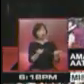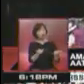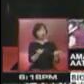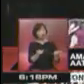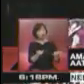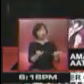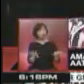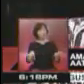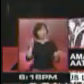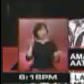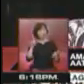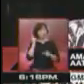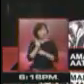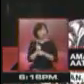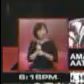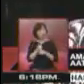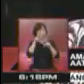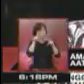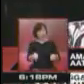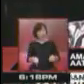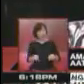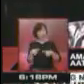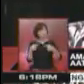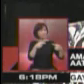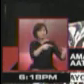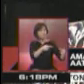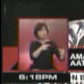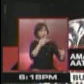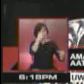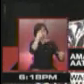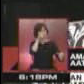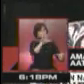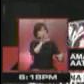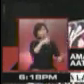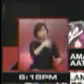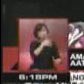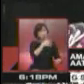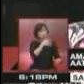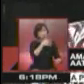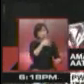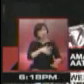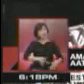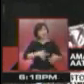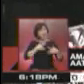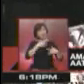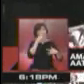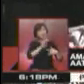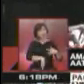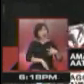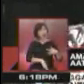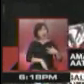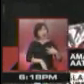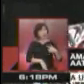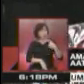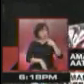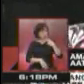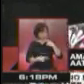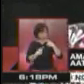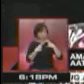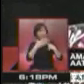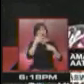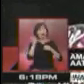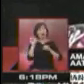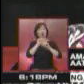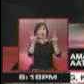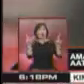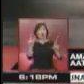right person na kalaban. Because your mother leaves a bad taste in my mouth because everybody knows